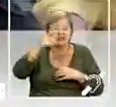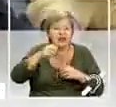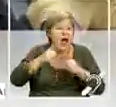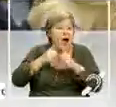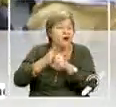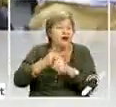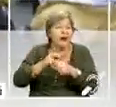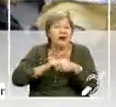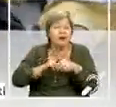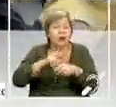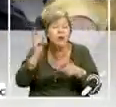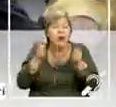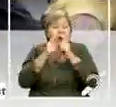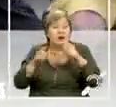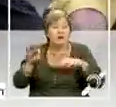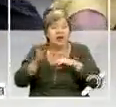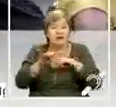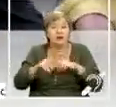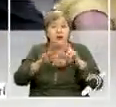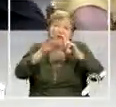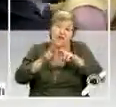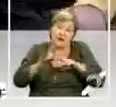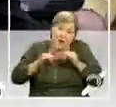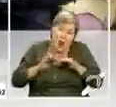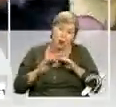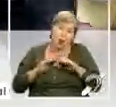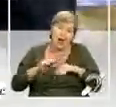soțului ei în timp ce stătea pe o cutie alăturată, dar